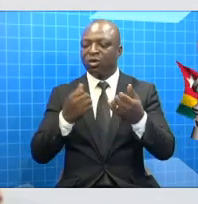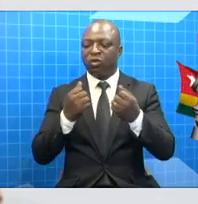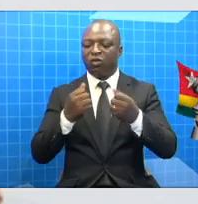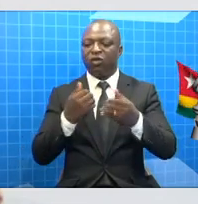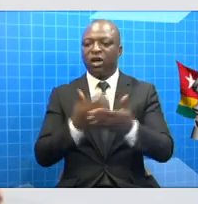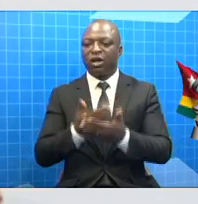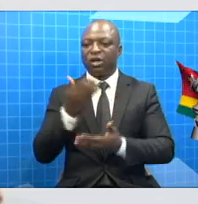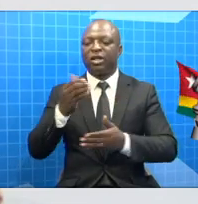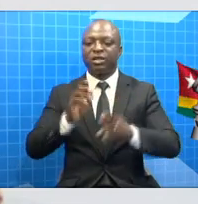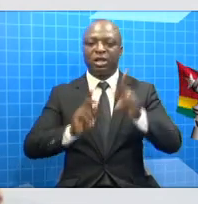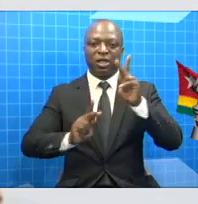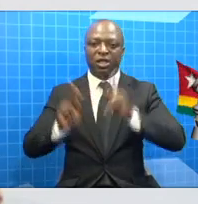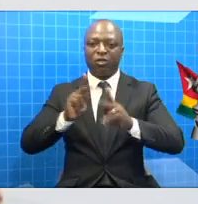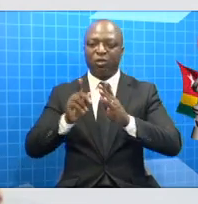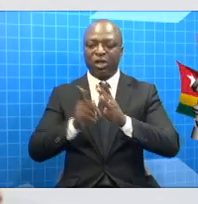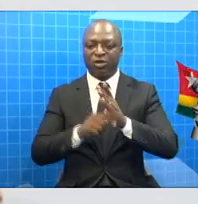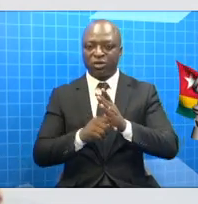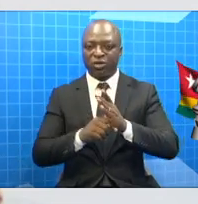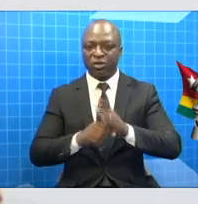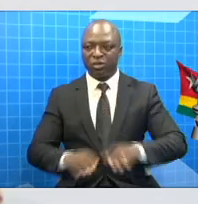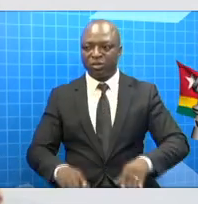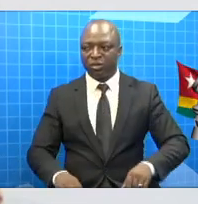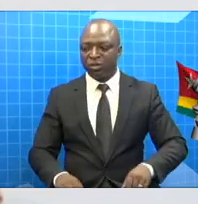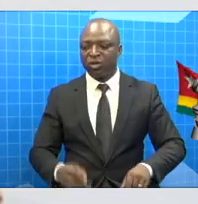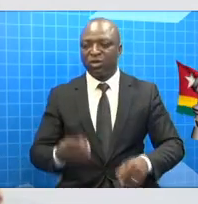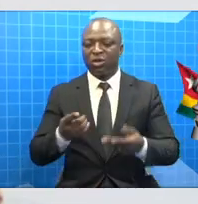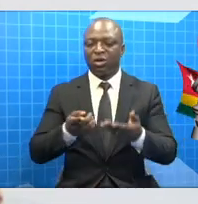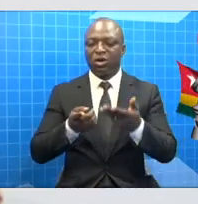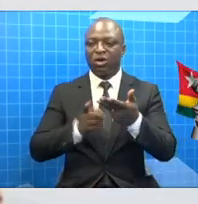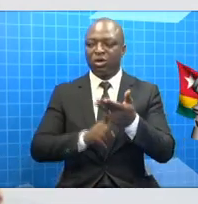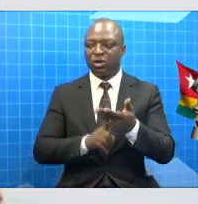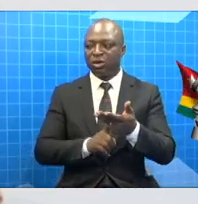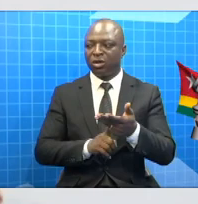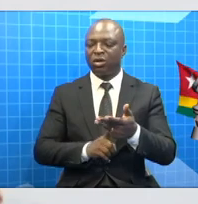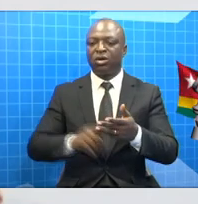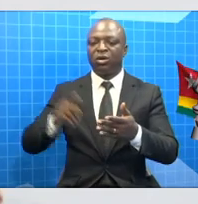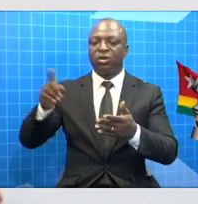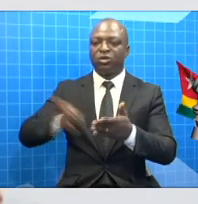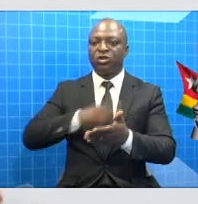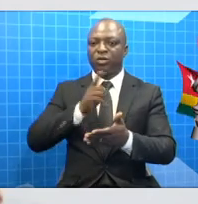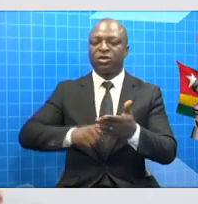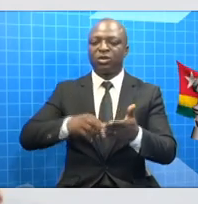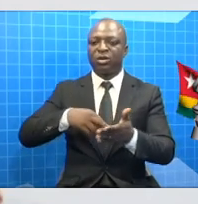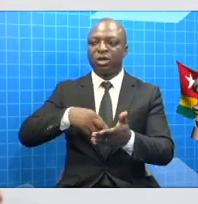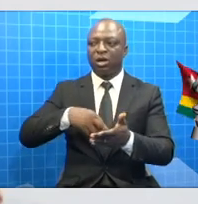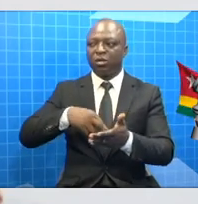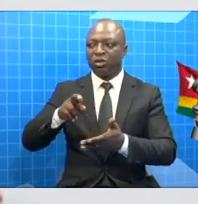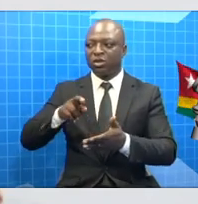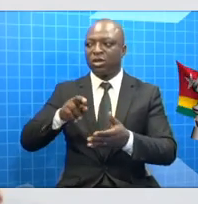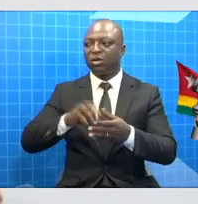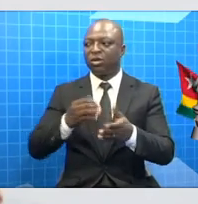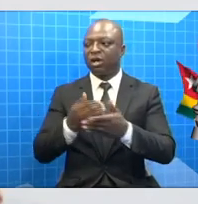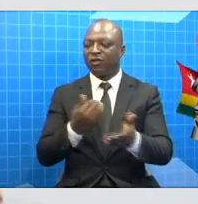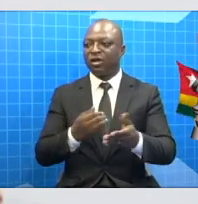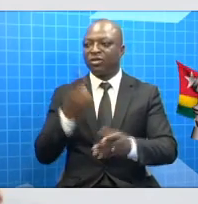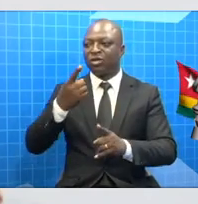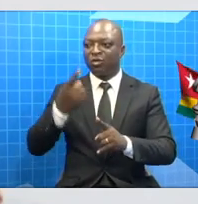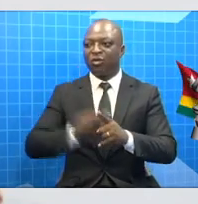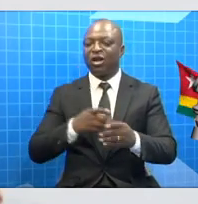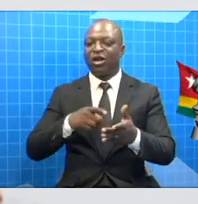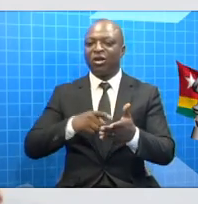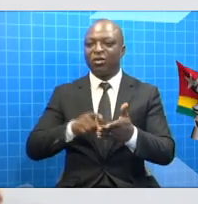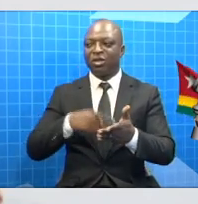d'achat des populations. 1. Suspension des remboursements de l'avance d'un mois de